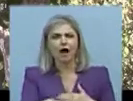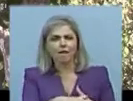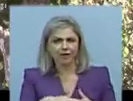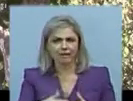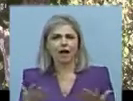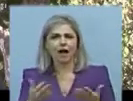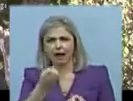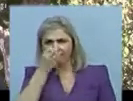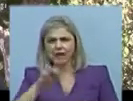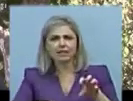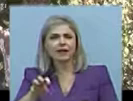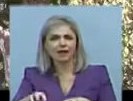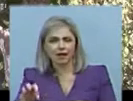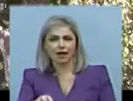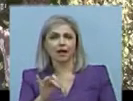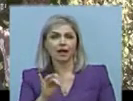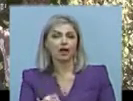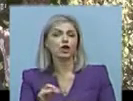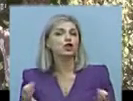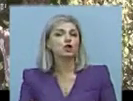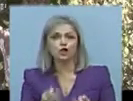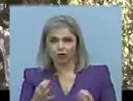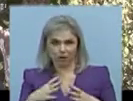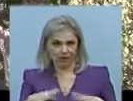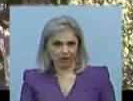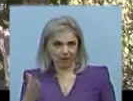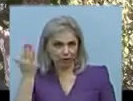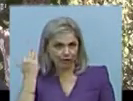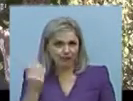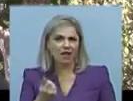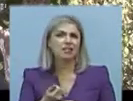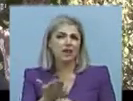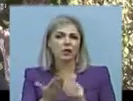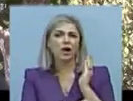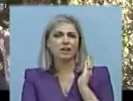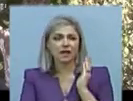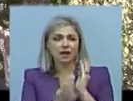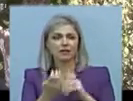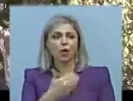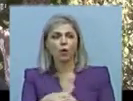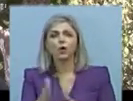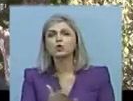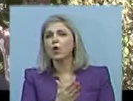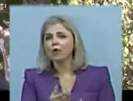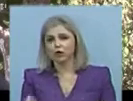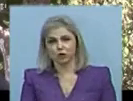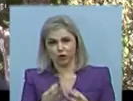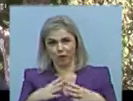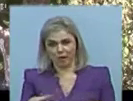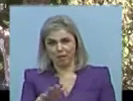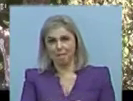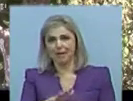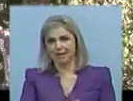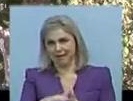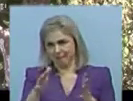були квітники, що майже нічого не було, декілька дерев, на вулиці зовсім нічого не було, смітник